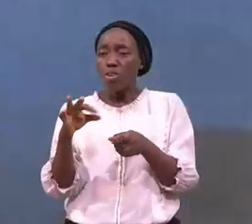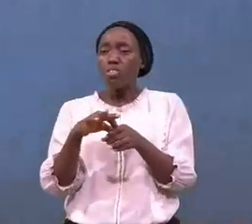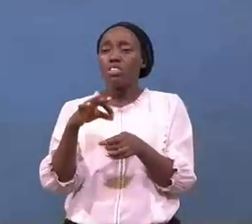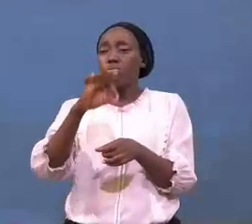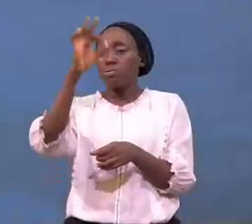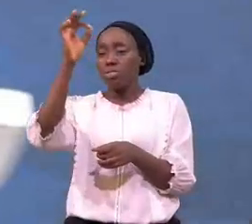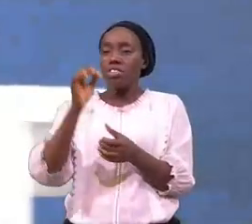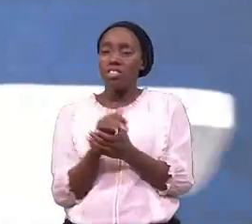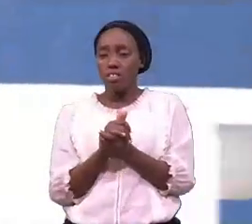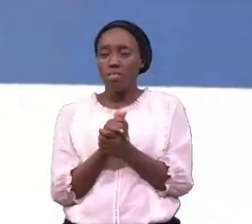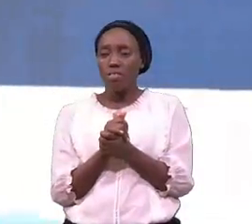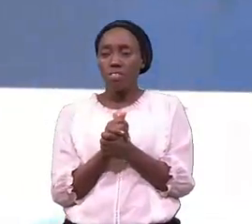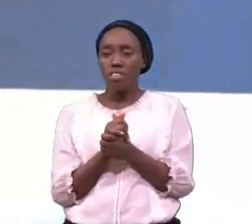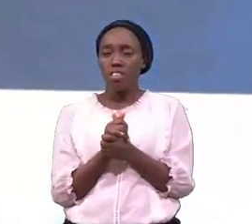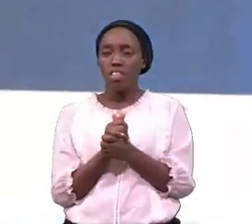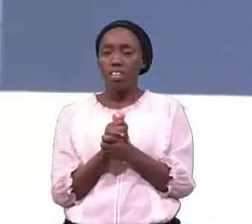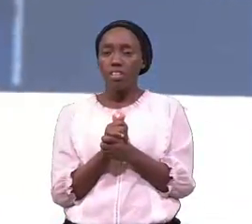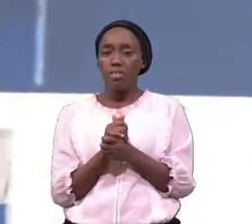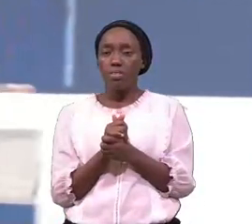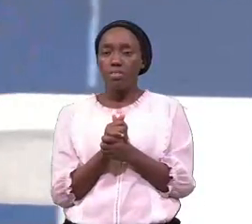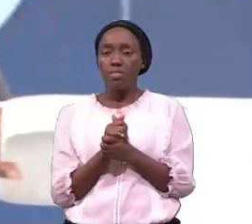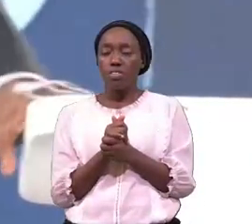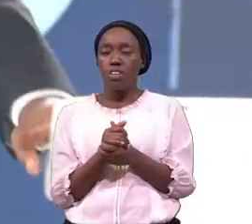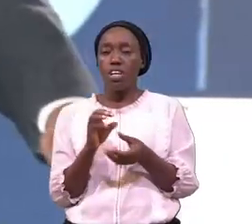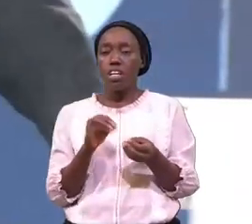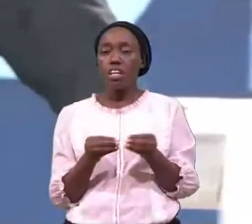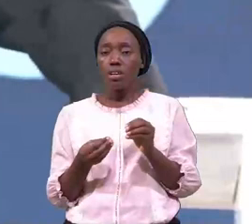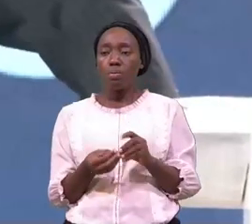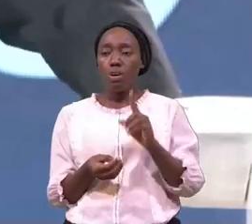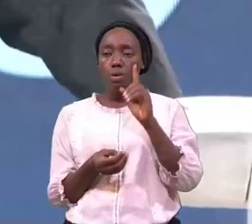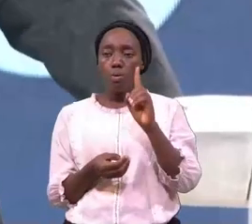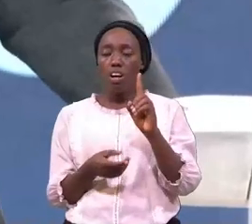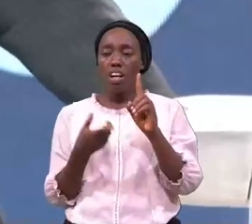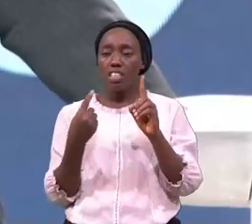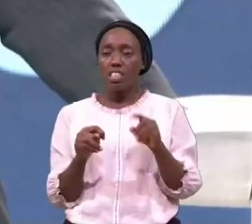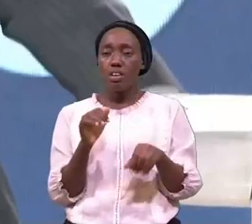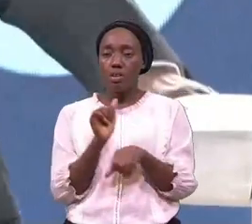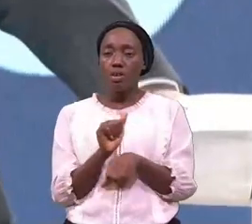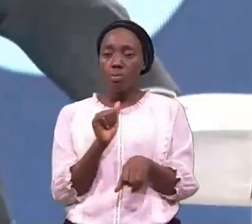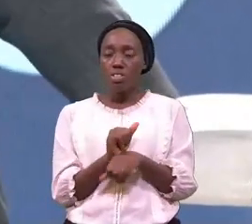possession des dons de l'esprit. Voyez ces points l'un après l'autre.